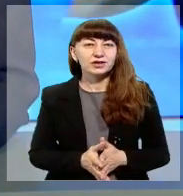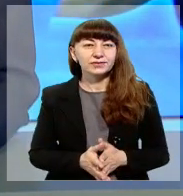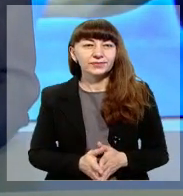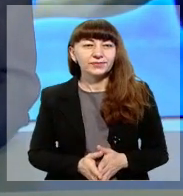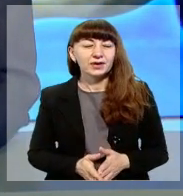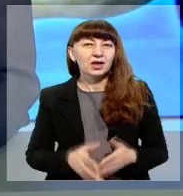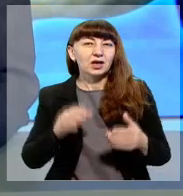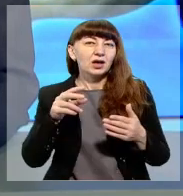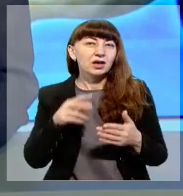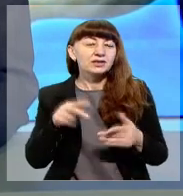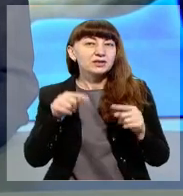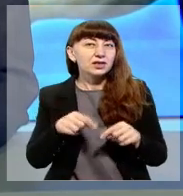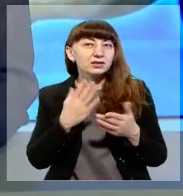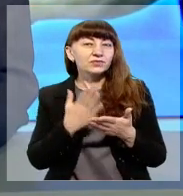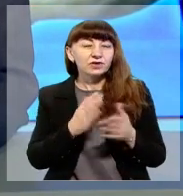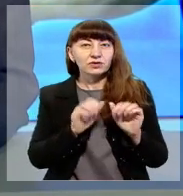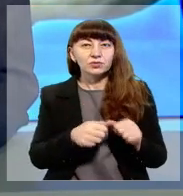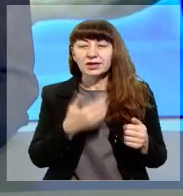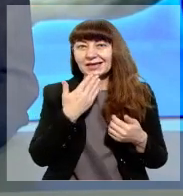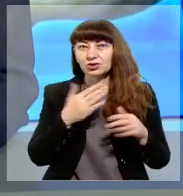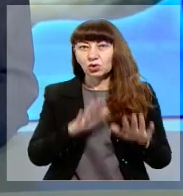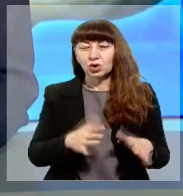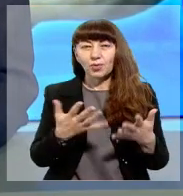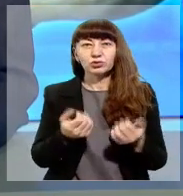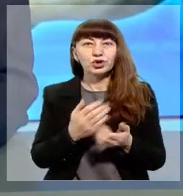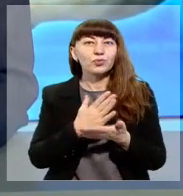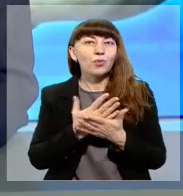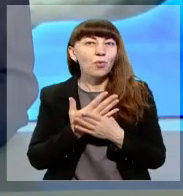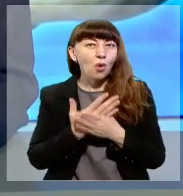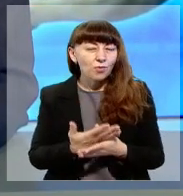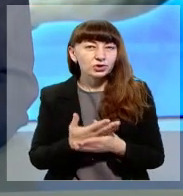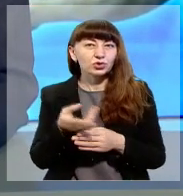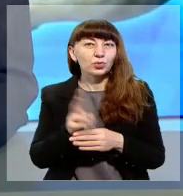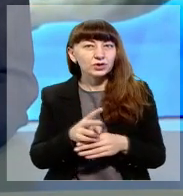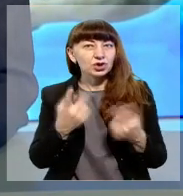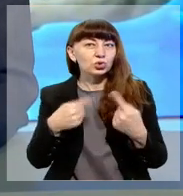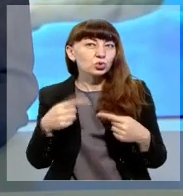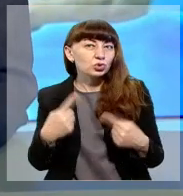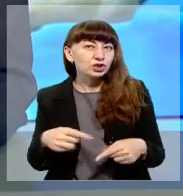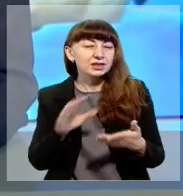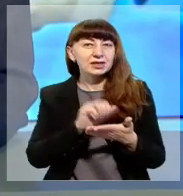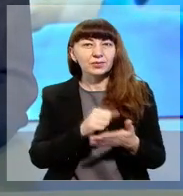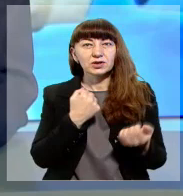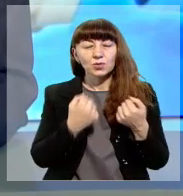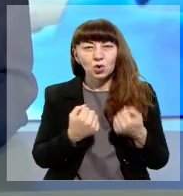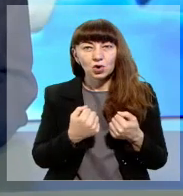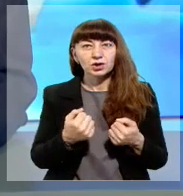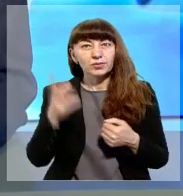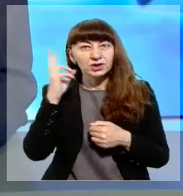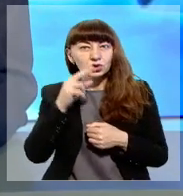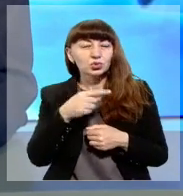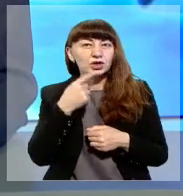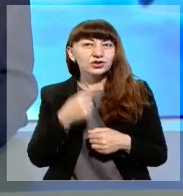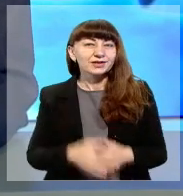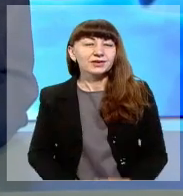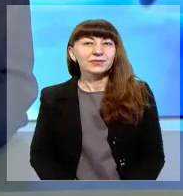инвалидов. Постояльцы здесь имеют возможность не только получать гарантированную помощь, но и посещать творческие кружки, заниматься спортом, а также изучать